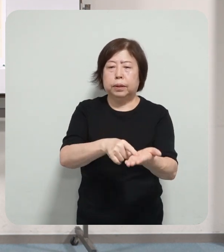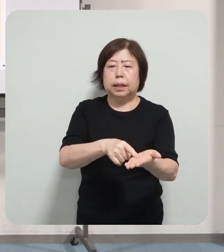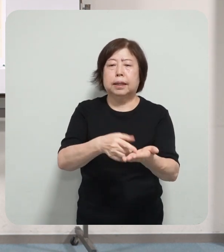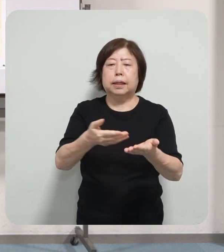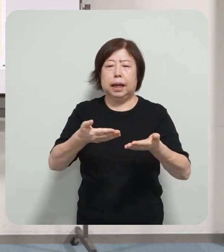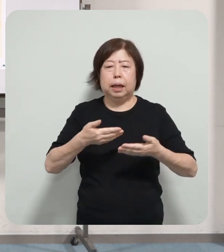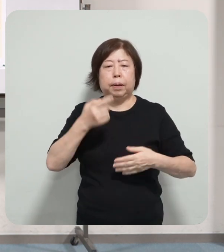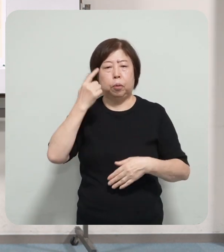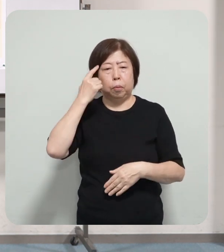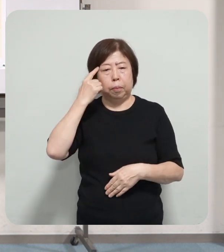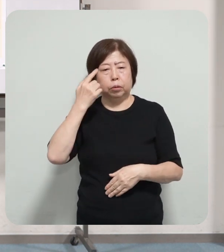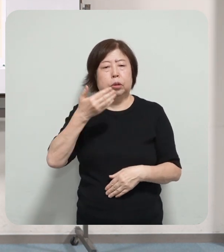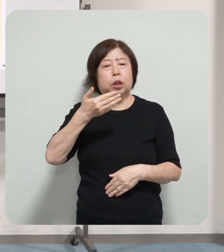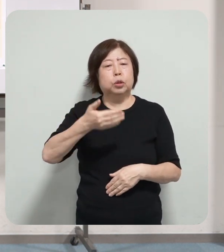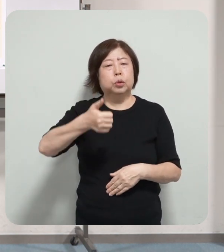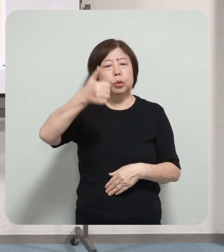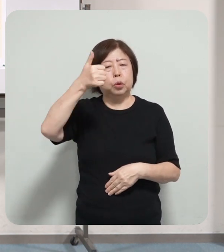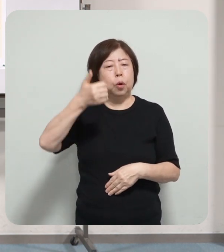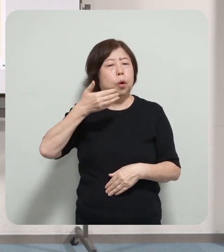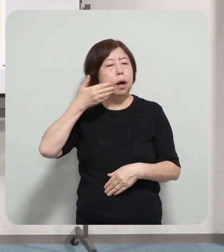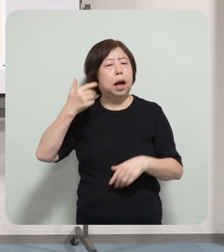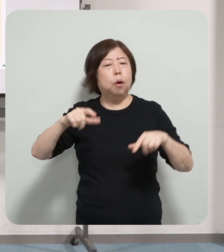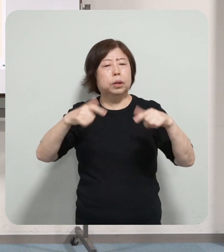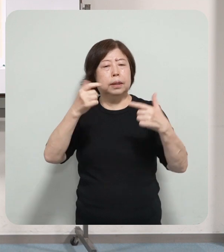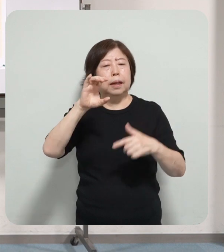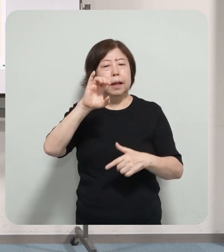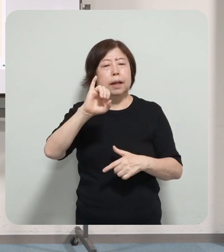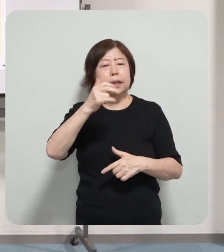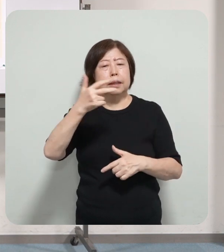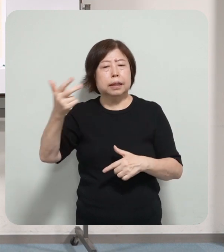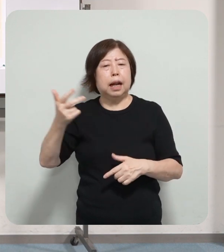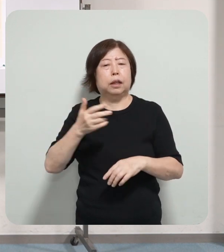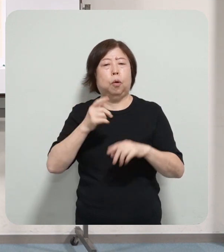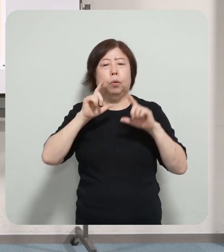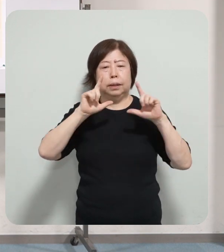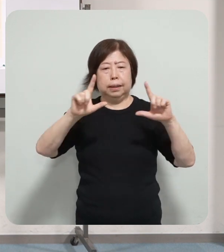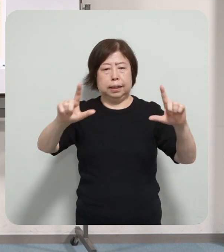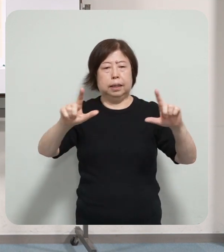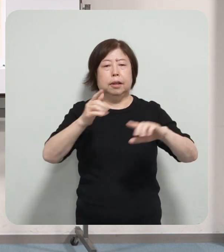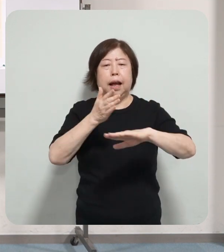応募していただければと思います。以上、青木英二からのお知らせです